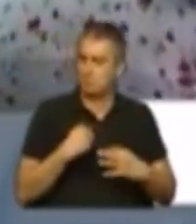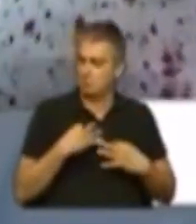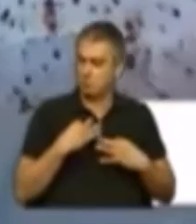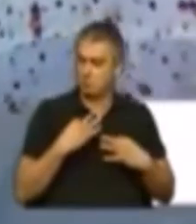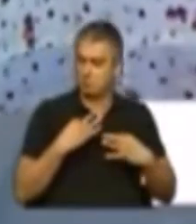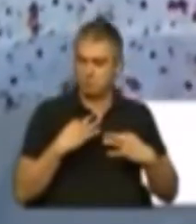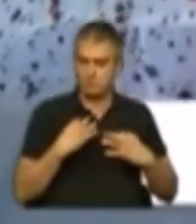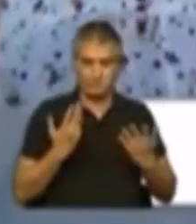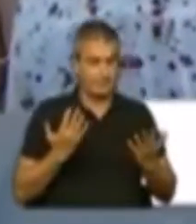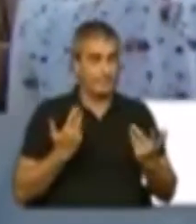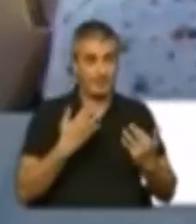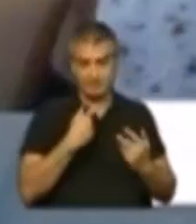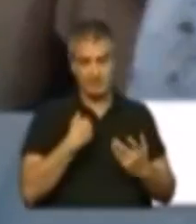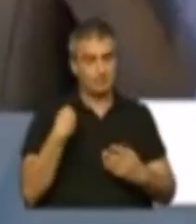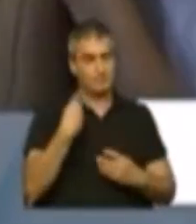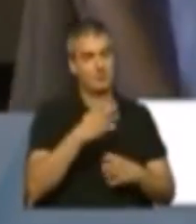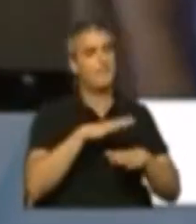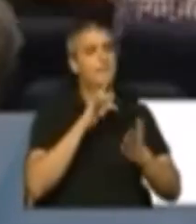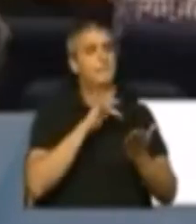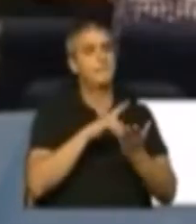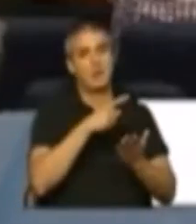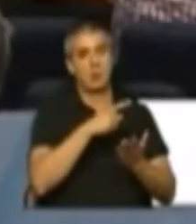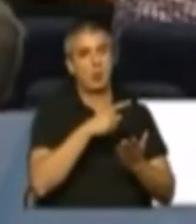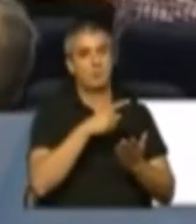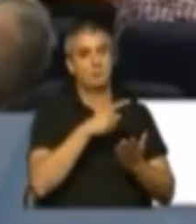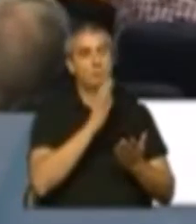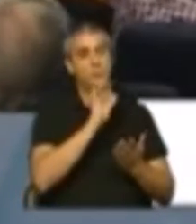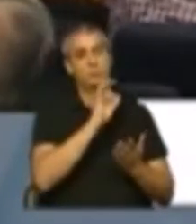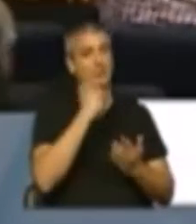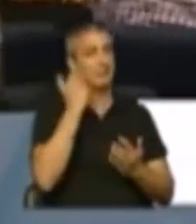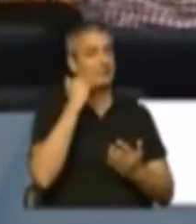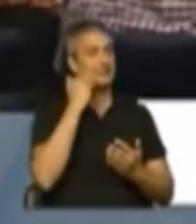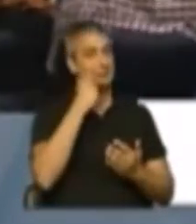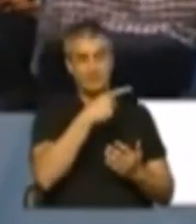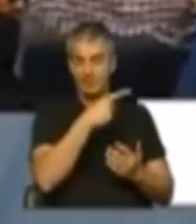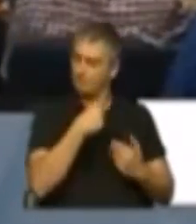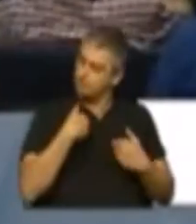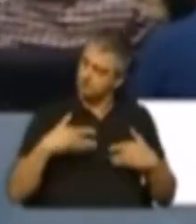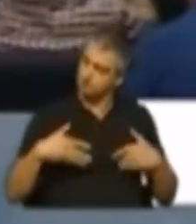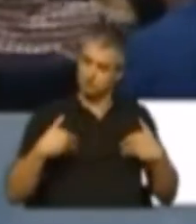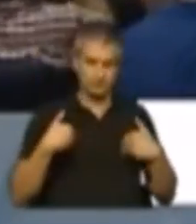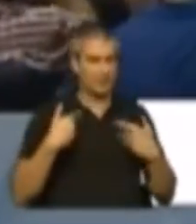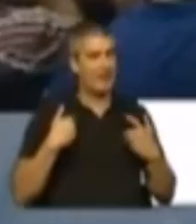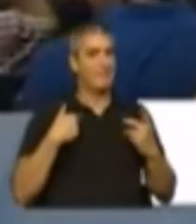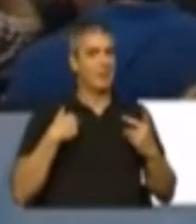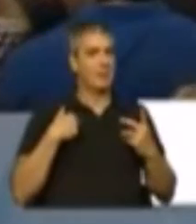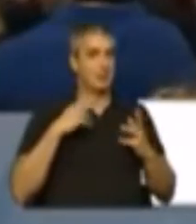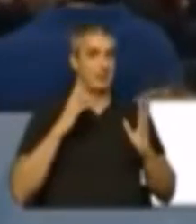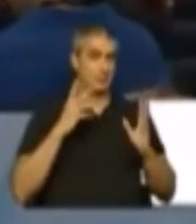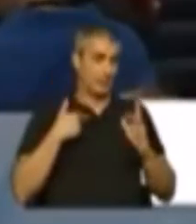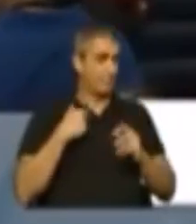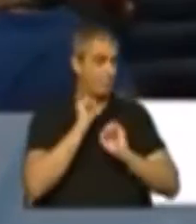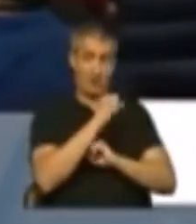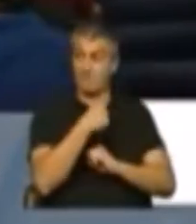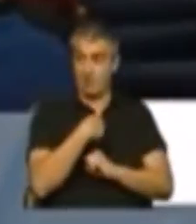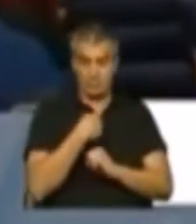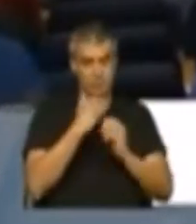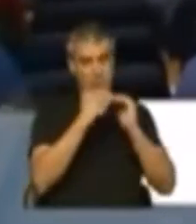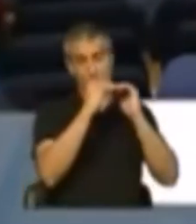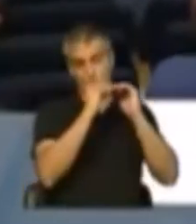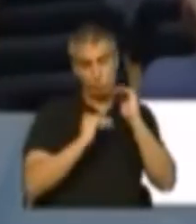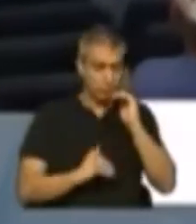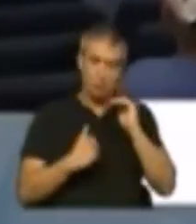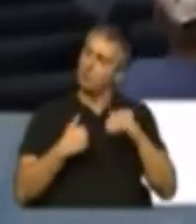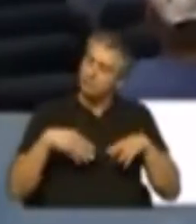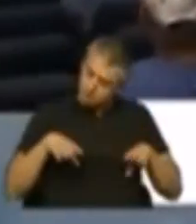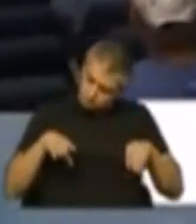לי כששוריין מקום לציפי לבני, וברכתי על זה וגיביתי את המהלך, למרות שאני נדחקתי לאחור